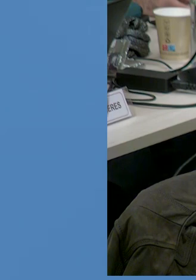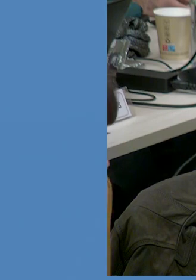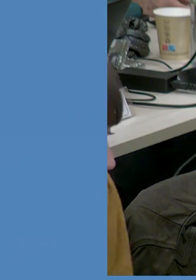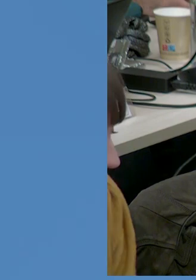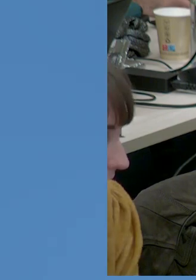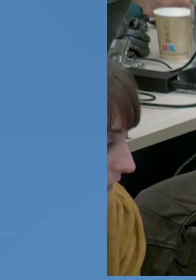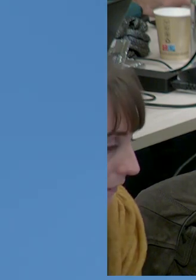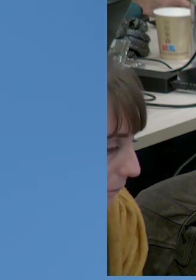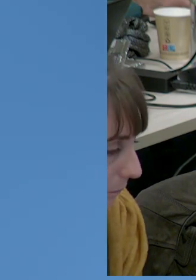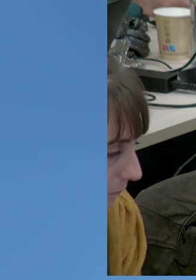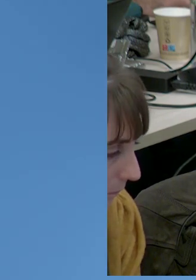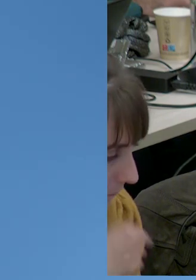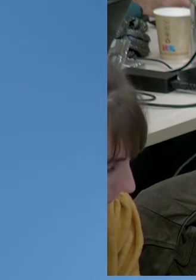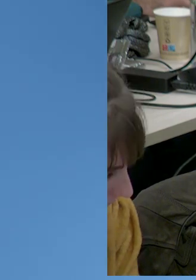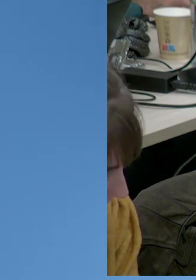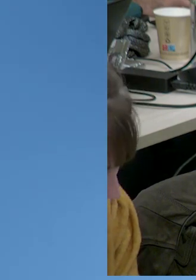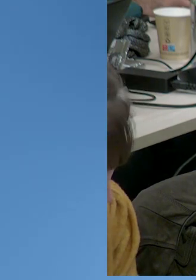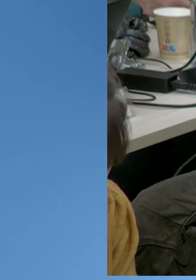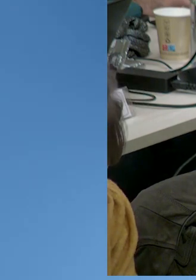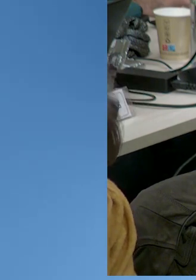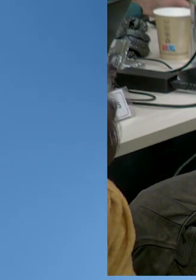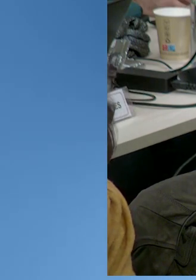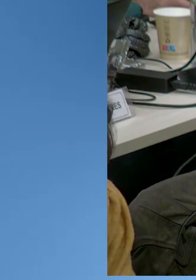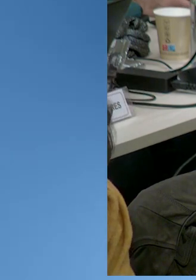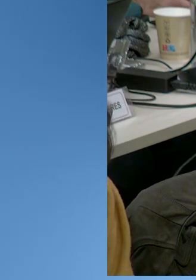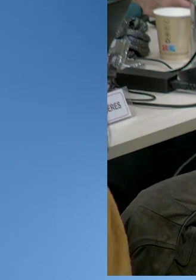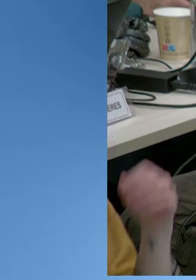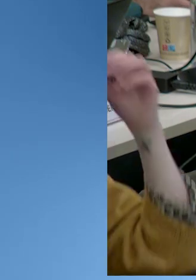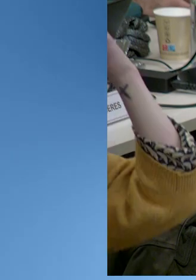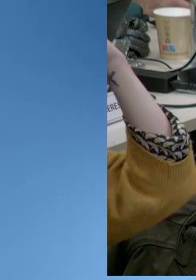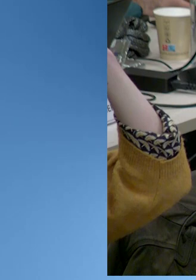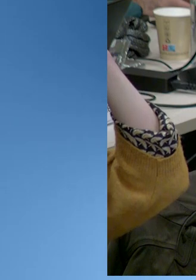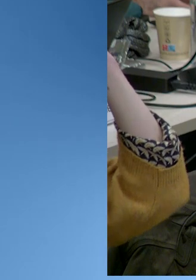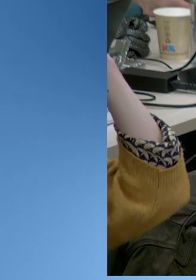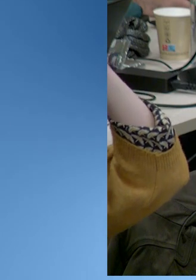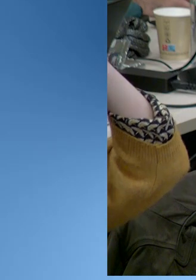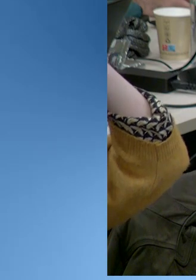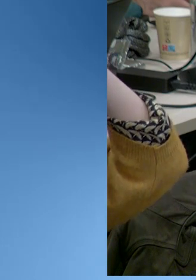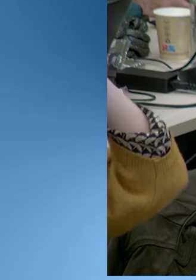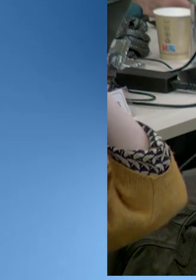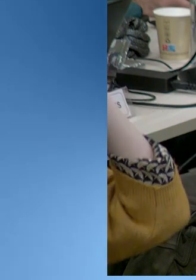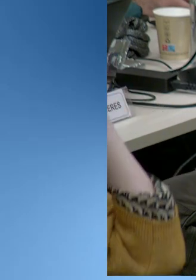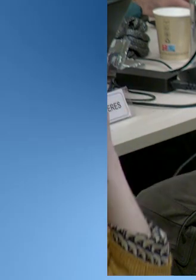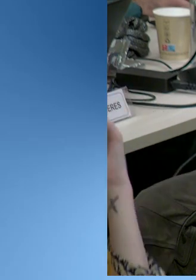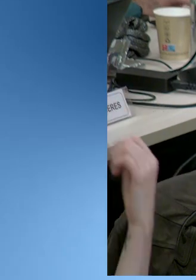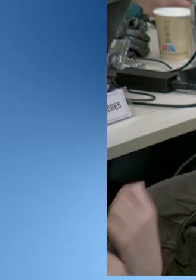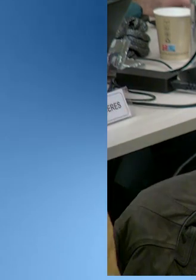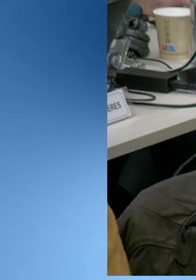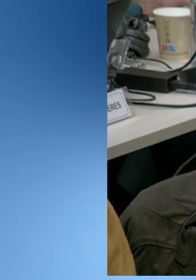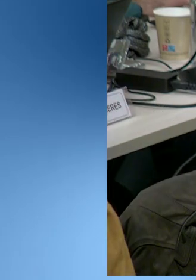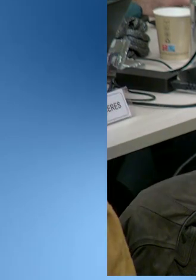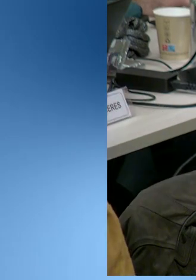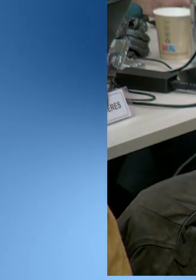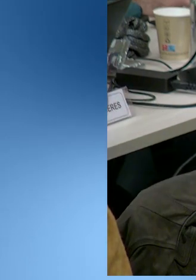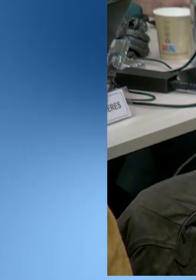et après cette première présélection donc il y a eu une instruction une notation sur la base de ces critères et il a fallu bien évidemment faire des